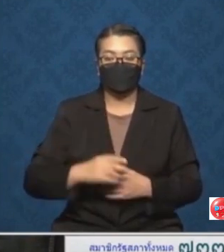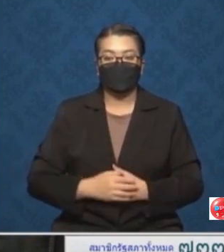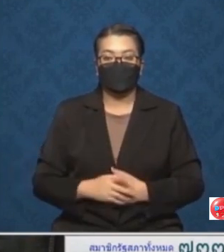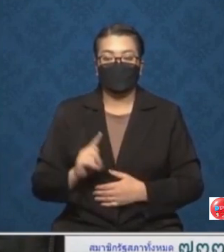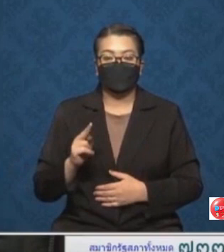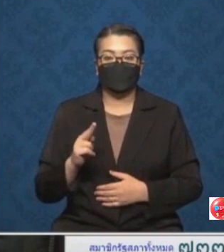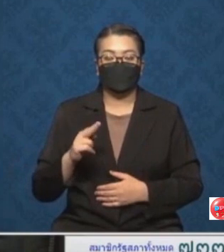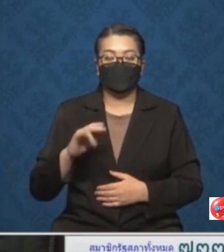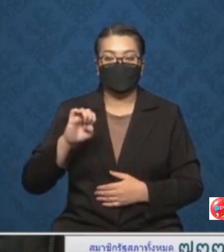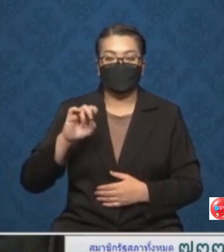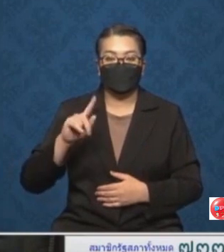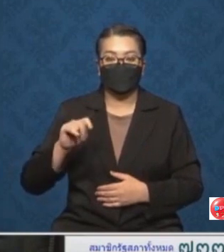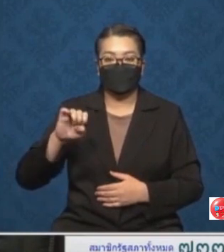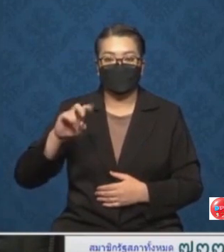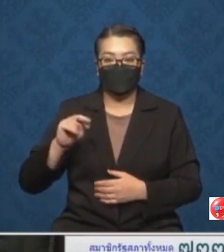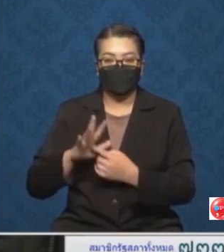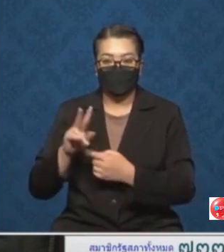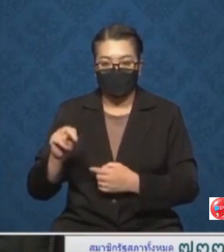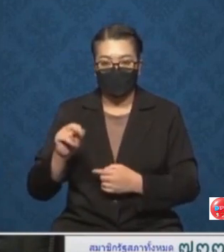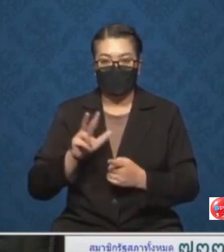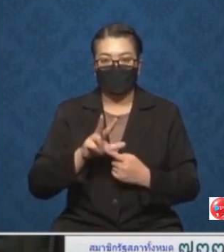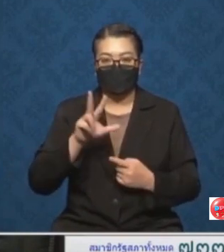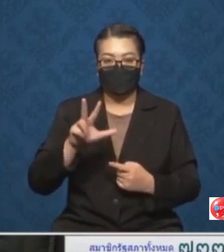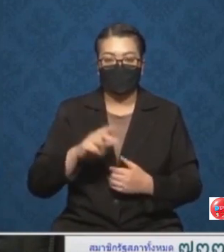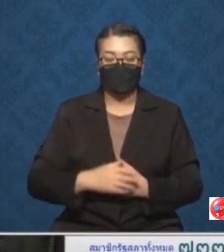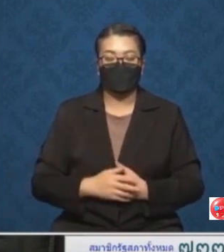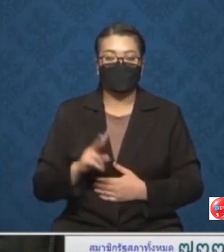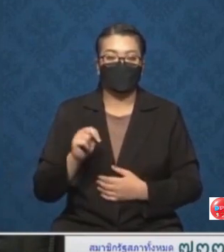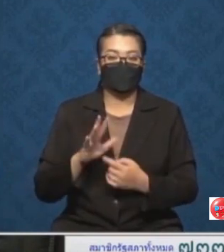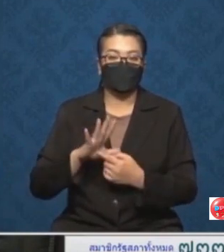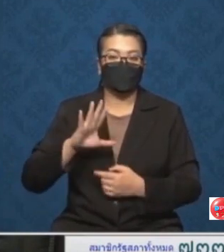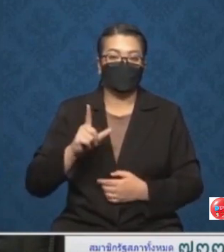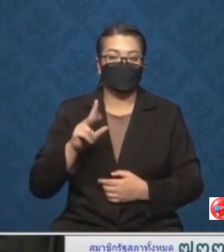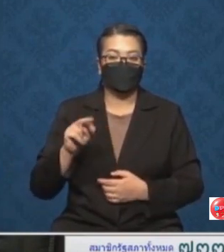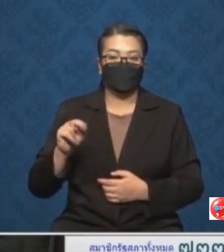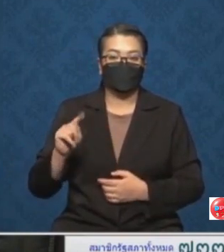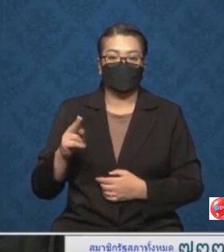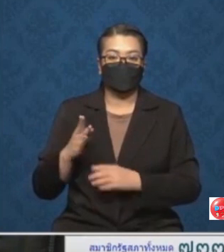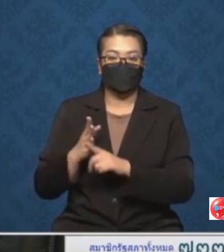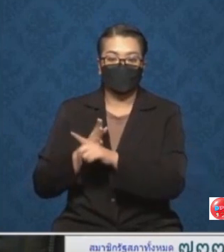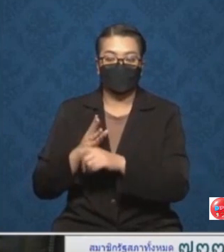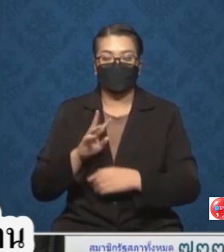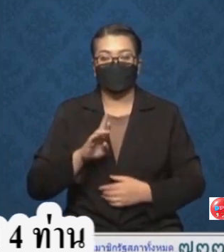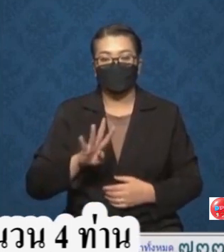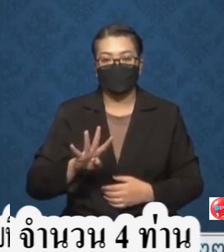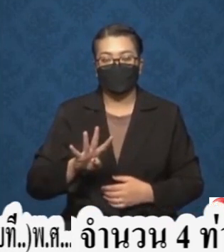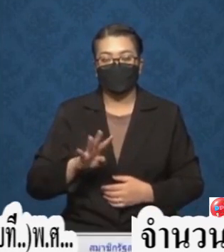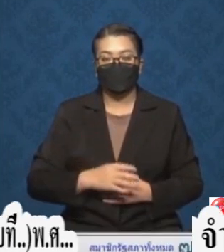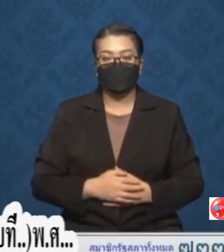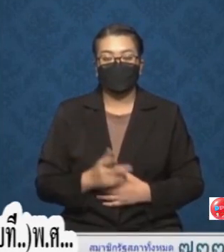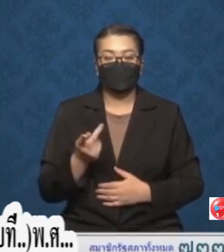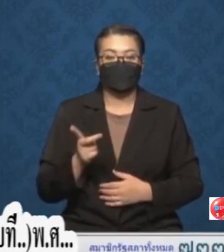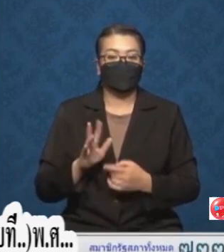ตินันท์แสงนาฏ 3. ส.ส.ณัชนนท์ศรีก่อเกื้อ 4. ส.ส.คาล